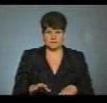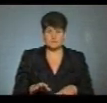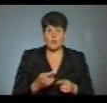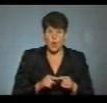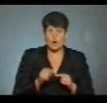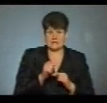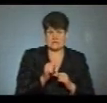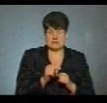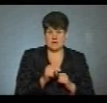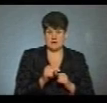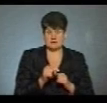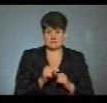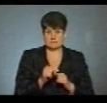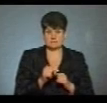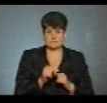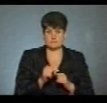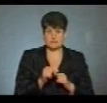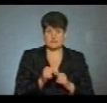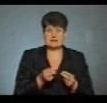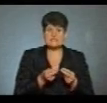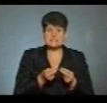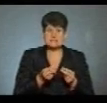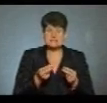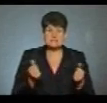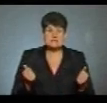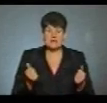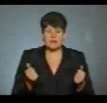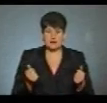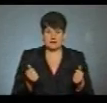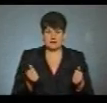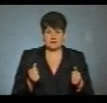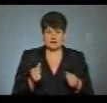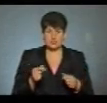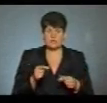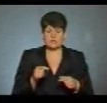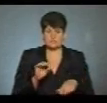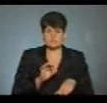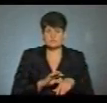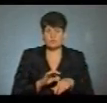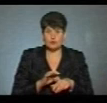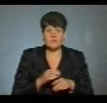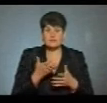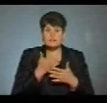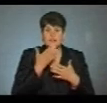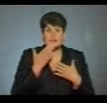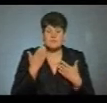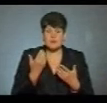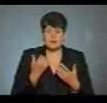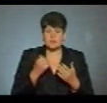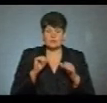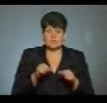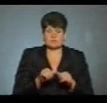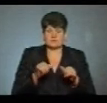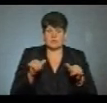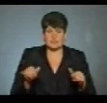Оце, ну, образно кажучи, зникає пальний матеріал для вірусу. І тоді він не знаходить сприятливих умов для свого розповсюдження,